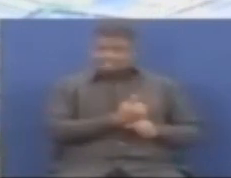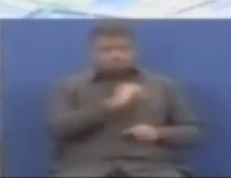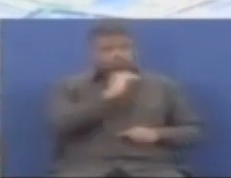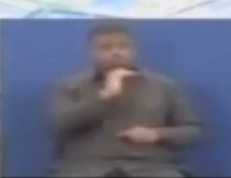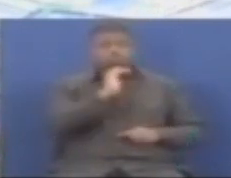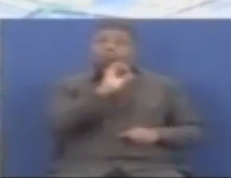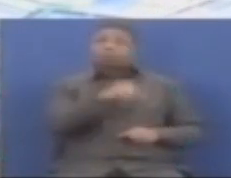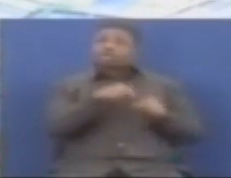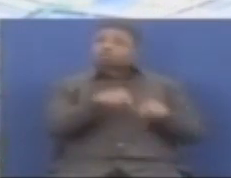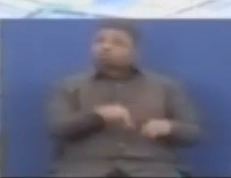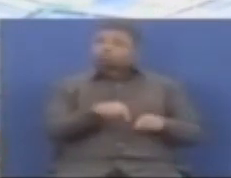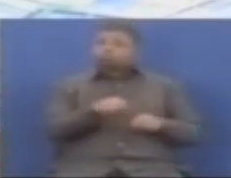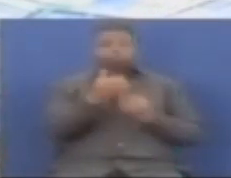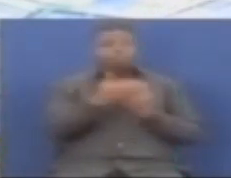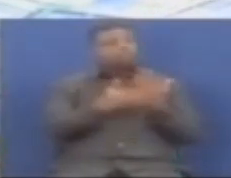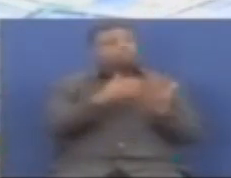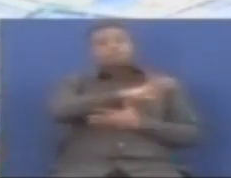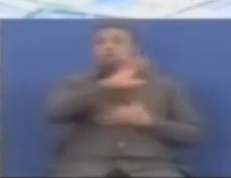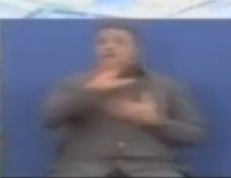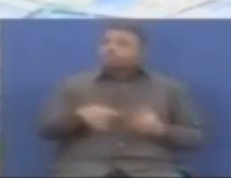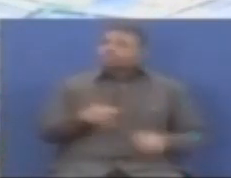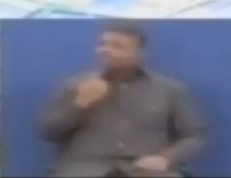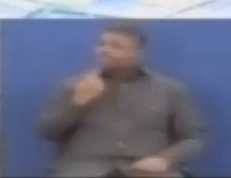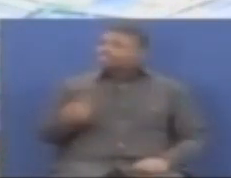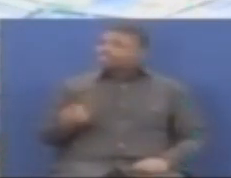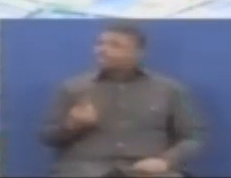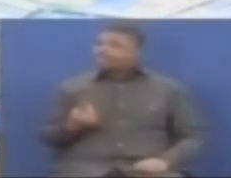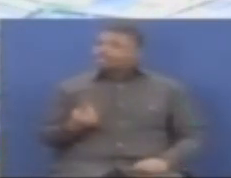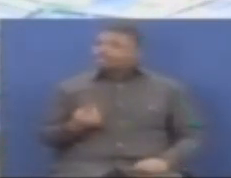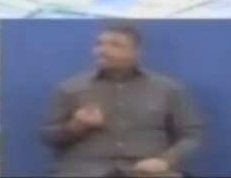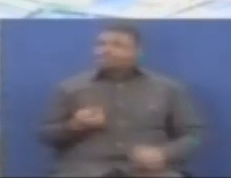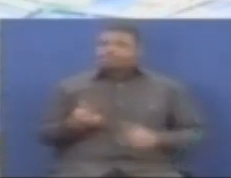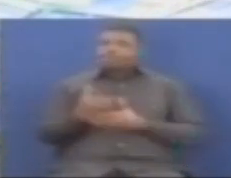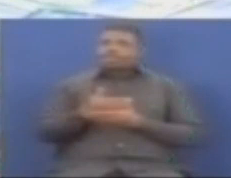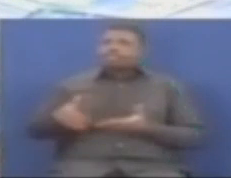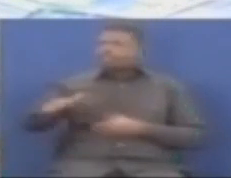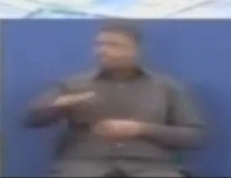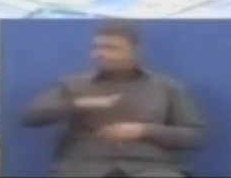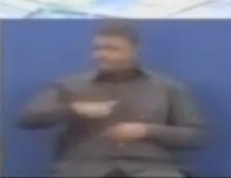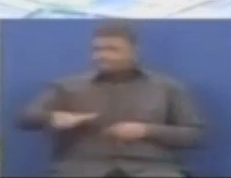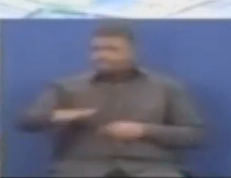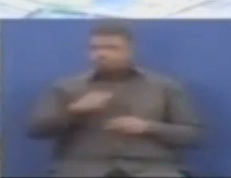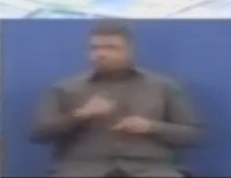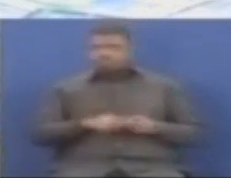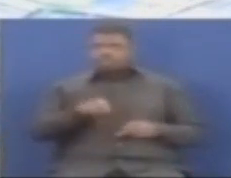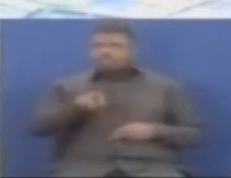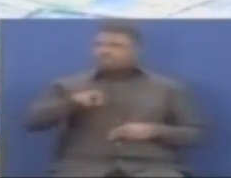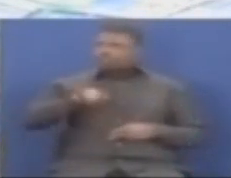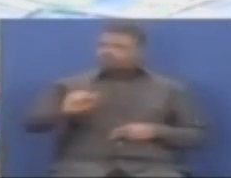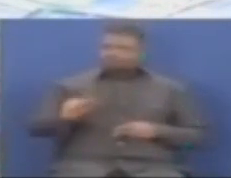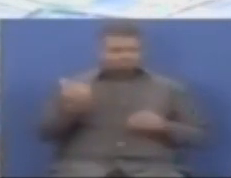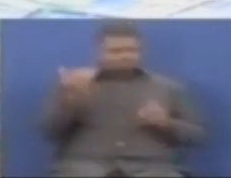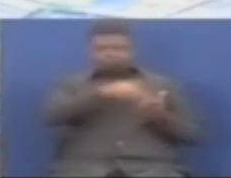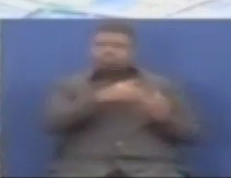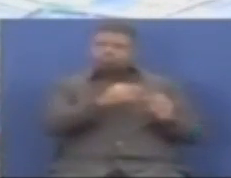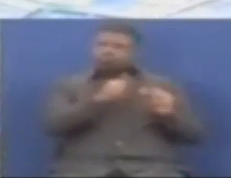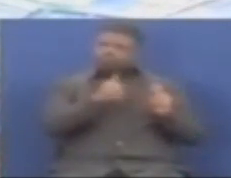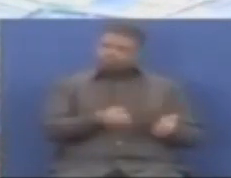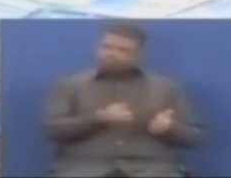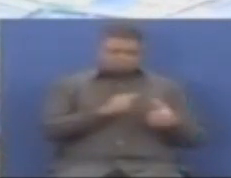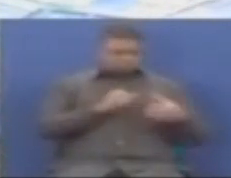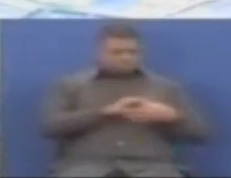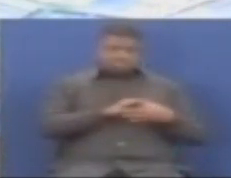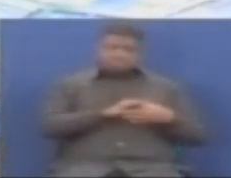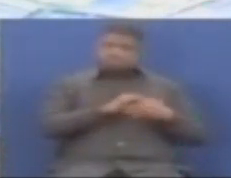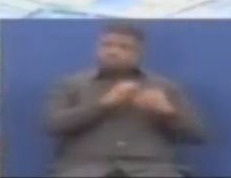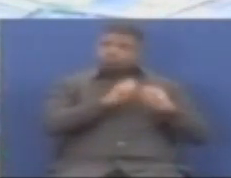huu tumetoa maelekezo nchi nzima kwamba pamoja na kwamba katika baadhi ya maeneo ambako REA ilikuwa haijafika, kuunganishwa umeme ilikuwa